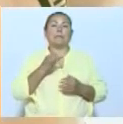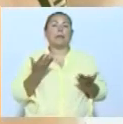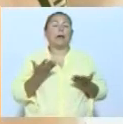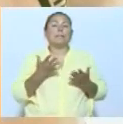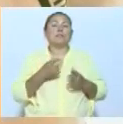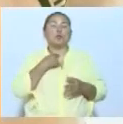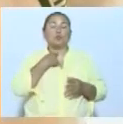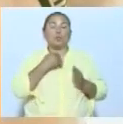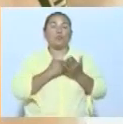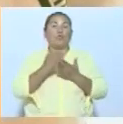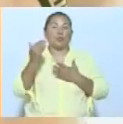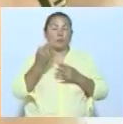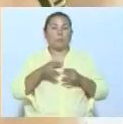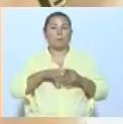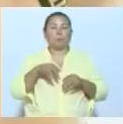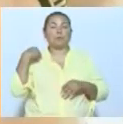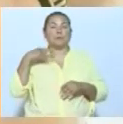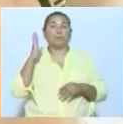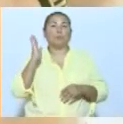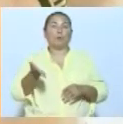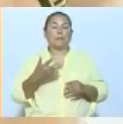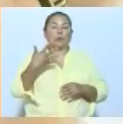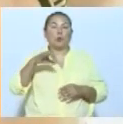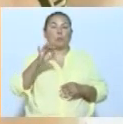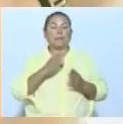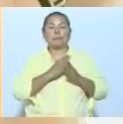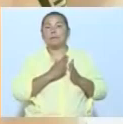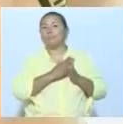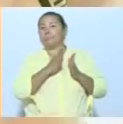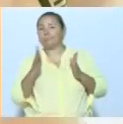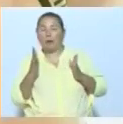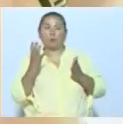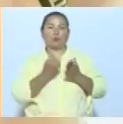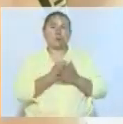қайсысы жоғары дауыс жинайды, сол президент болады. Яғни 50%-дан асырып жинау маңызды емес.